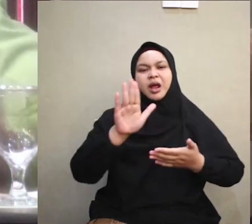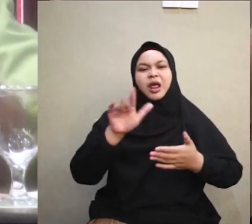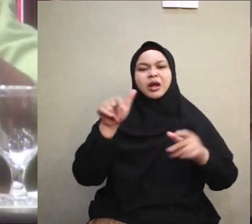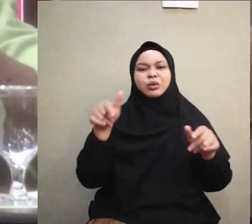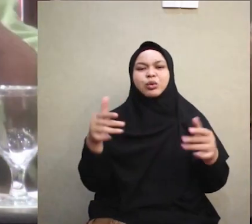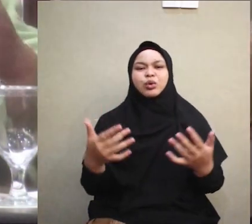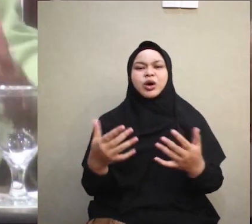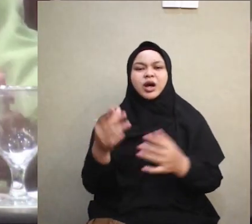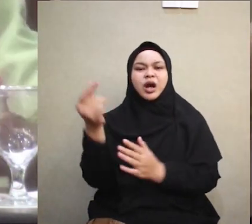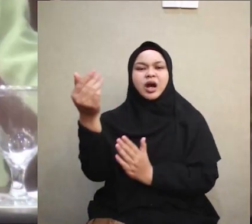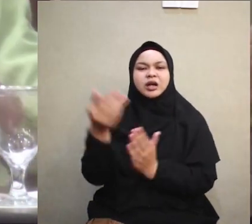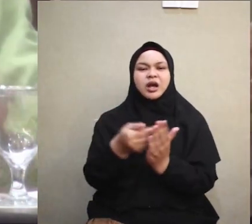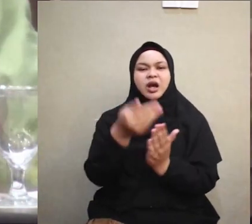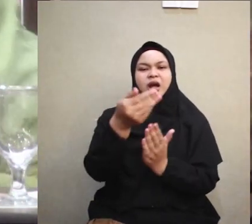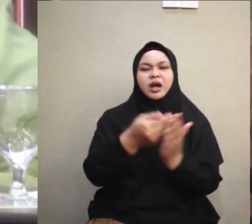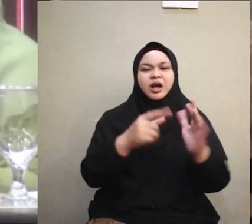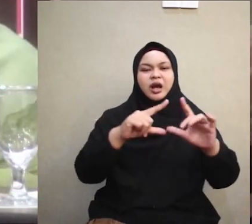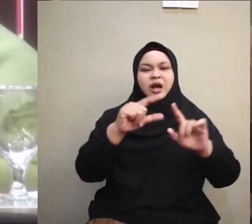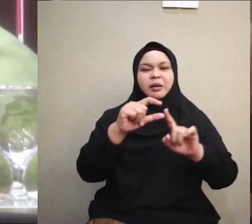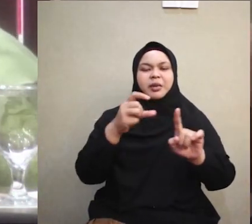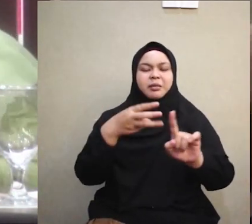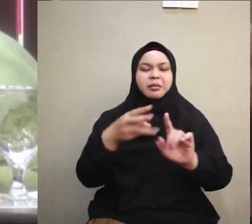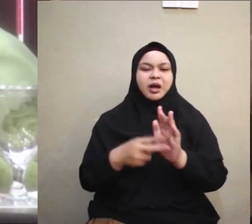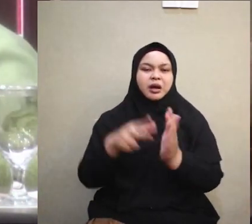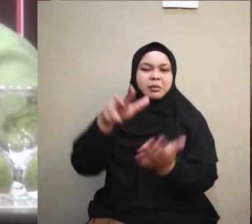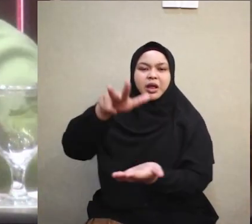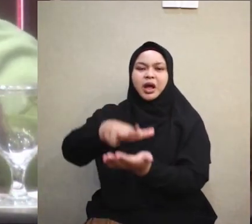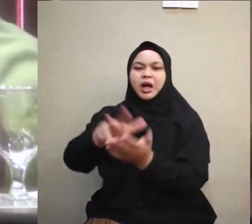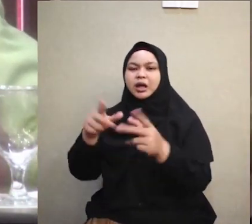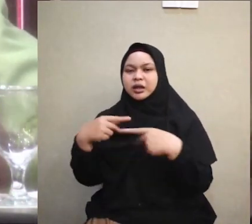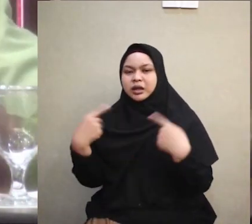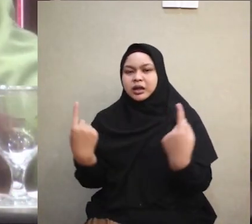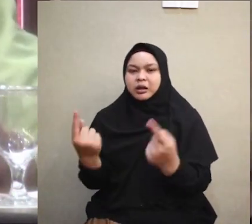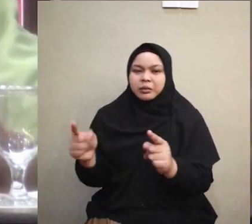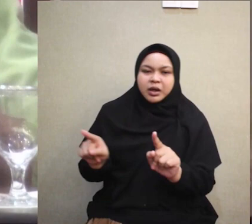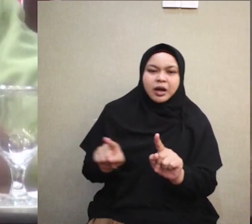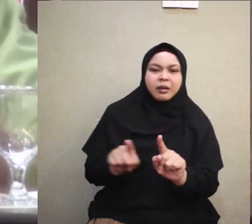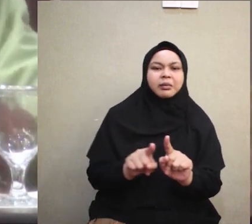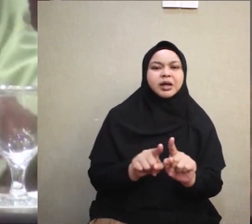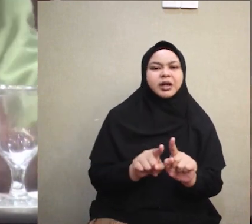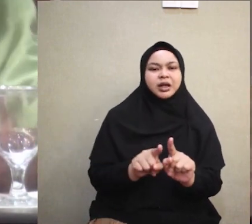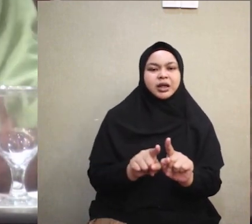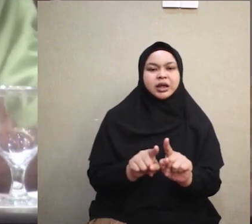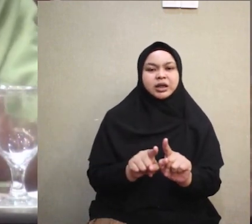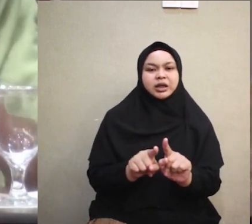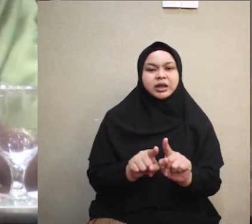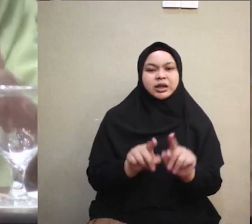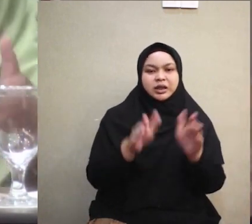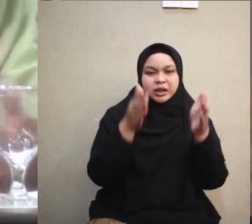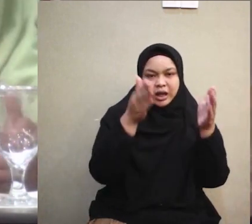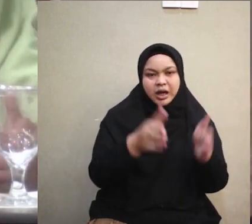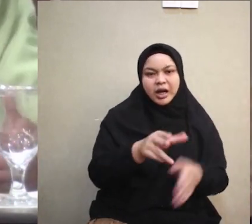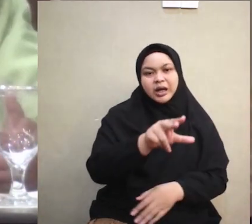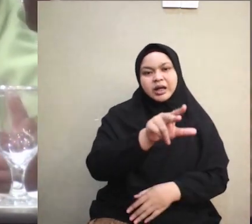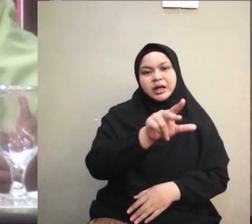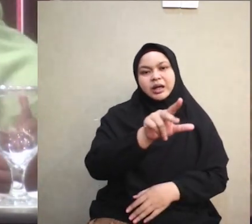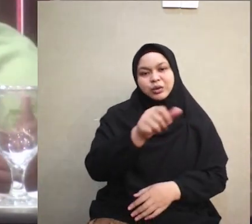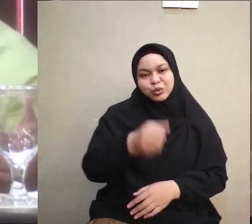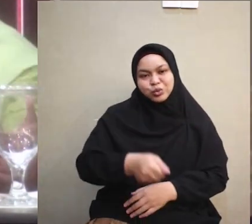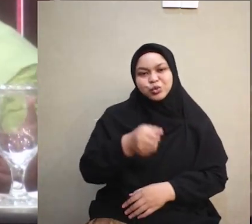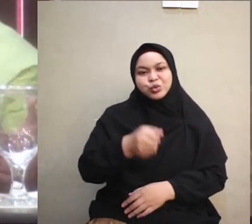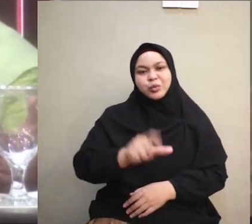APBN yang ingin melegalitas kita untuk mendampingi diri melaluitigasi bagi para legal itu Batara demi hukum